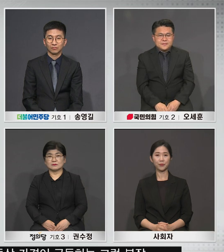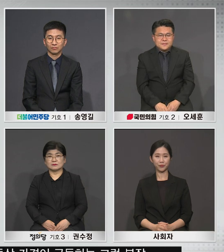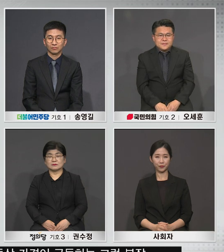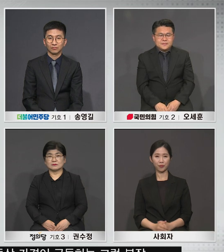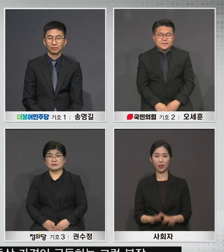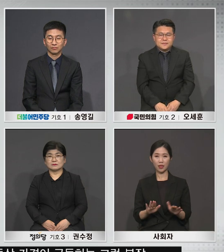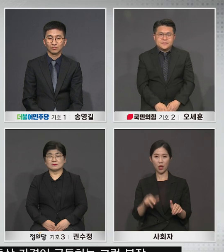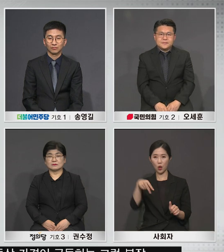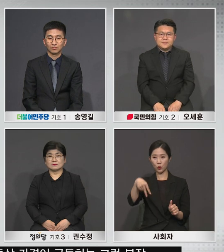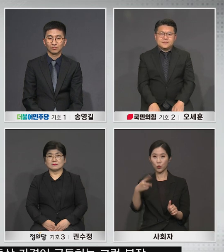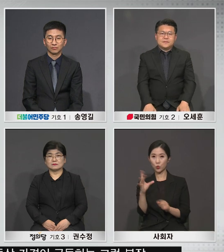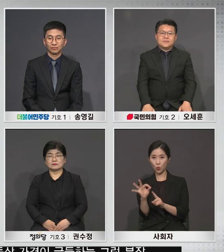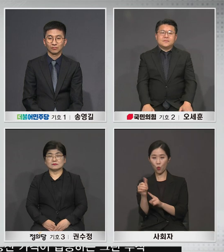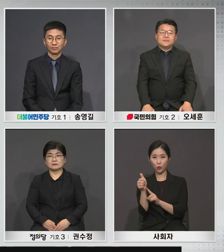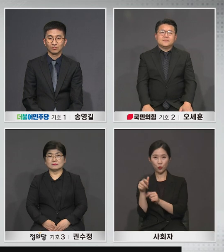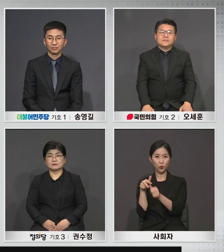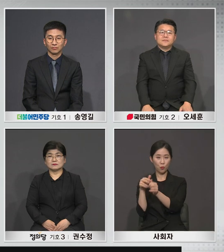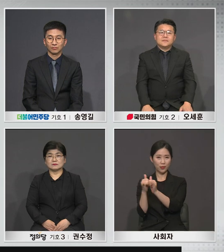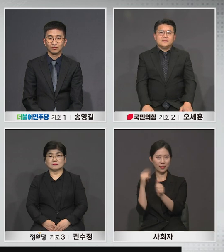후보님 30초간 질문해 주시죠.